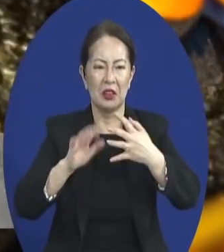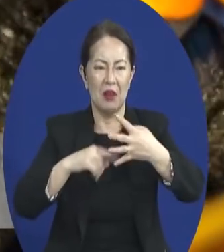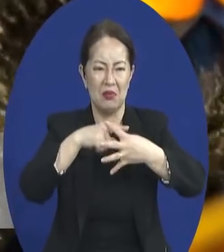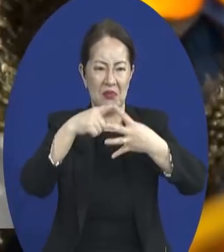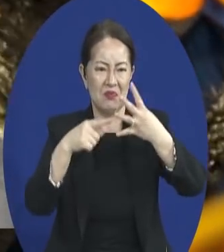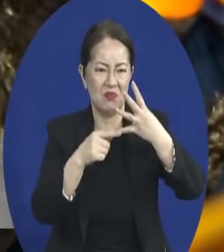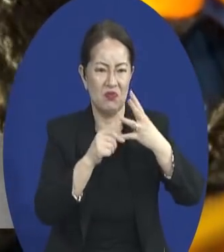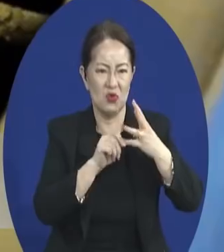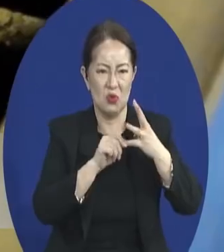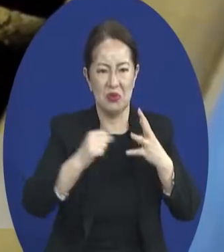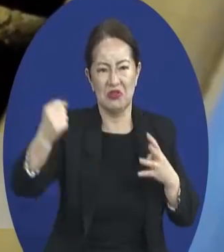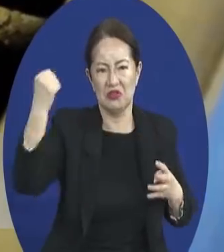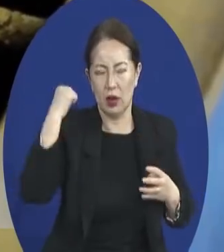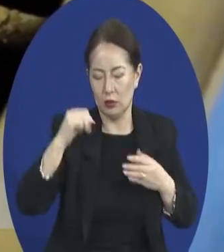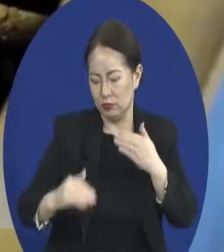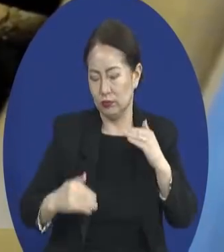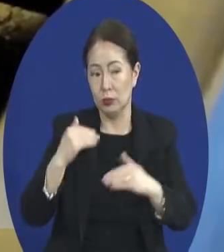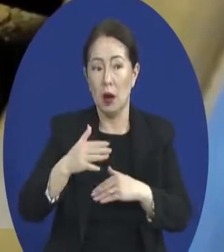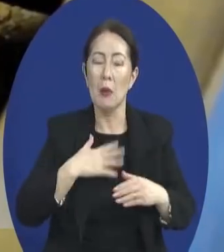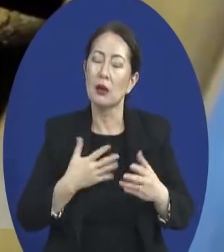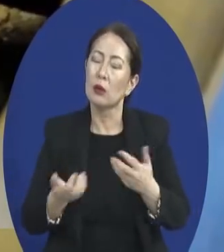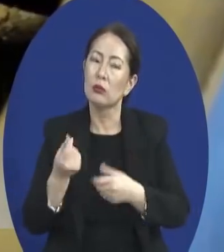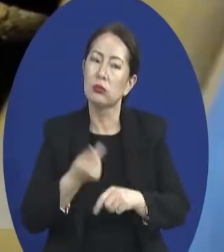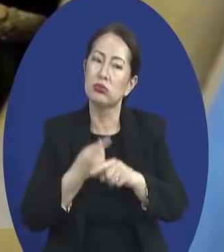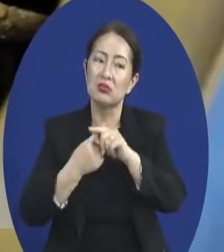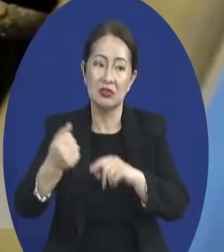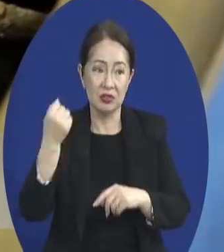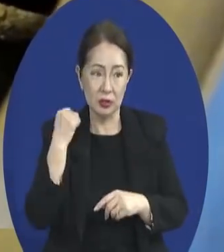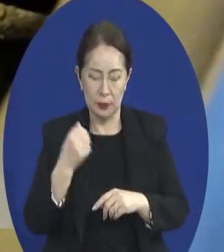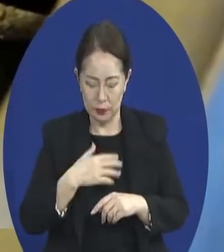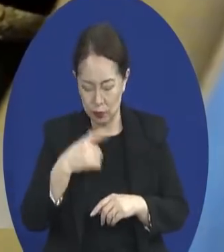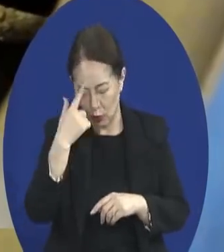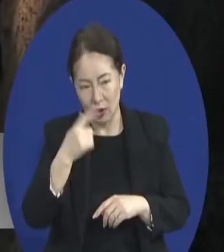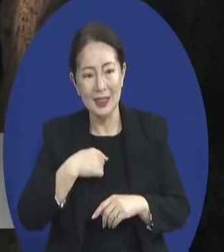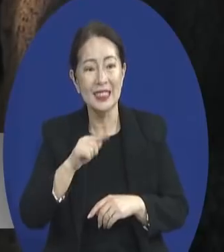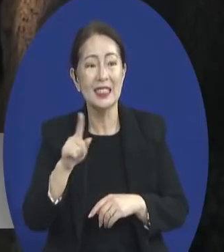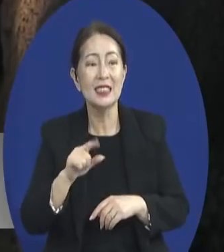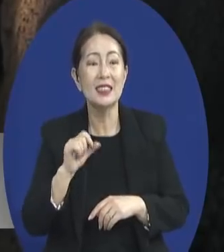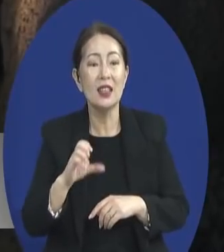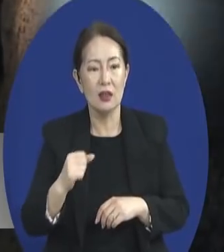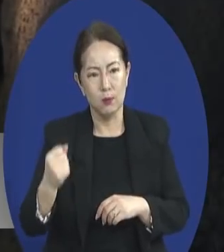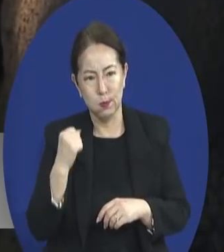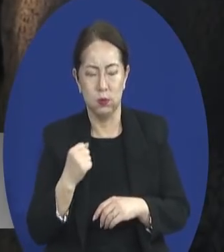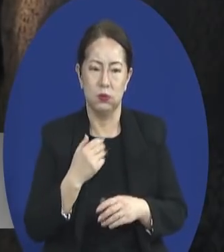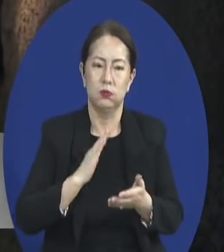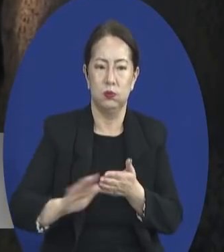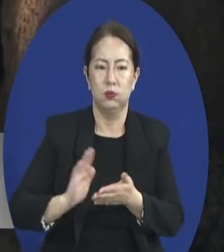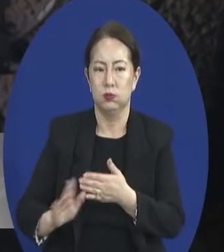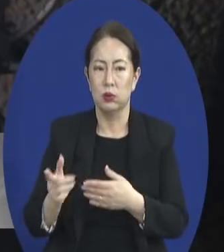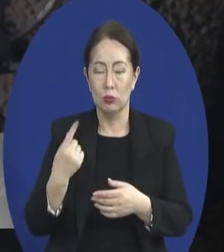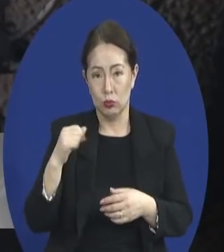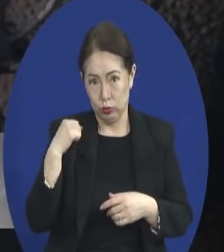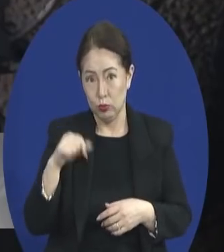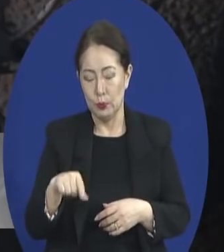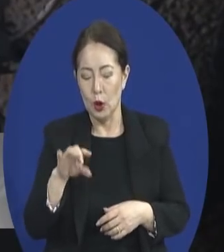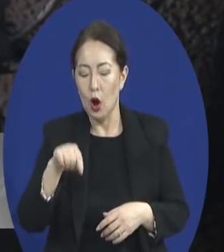бүтээгдэхүүн 30% өсөх таамаг байгаа нь. Монгол зэсийн зах зээлийн гол тоглогч болно гэсэн үг ээ. За энэ жилийн хувьд бол яг оюу толгойн